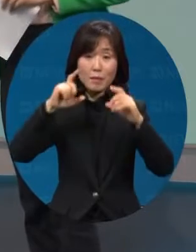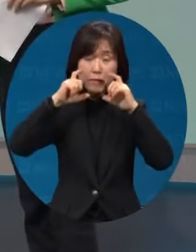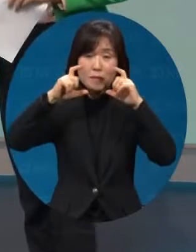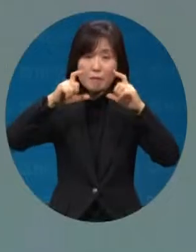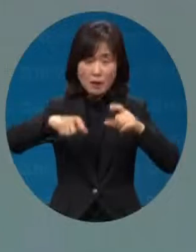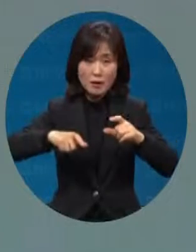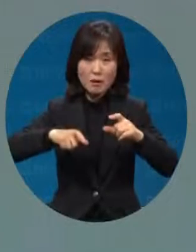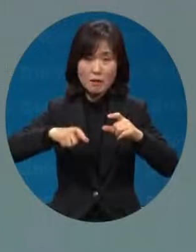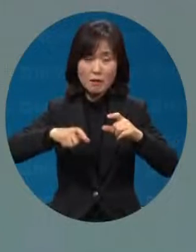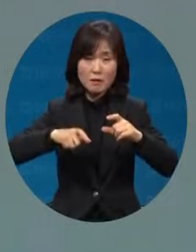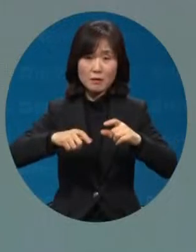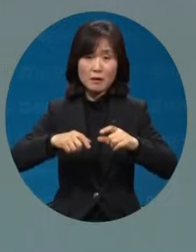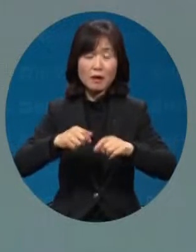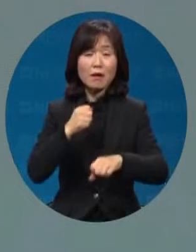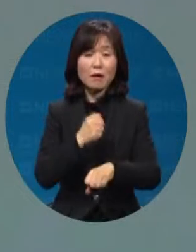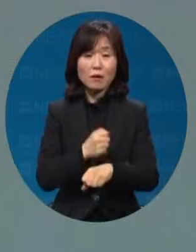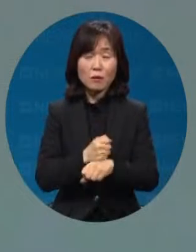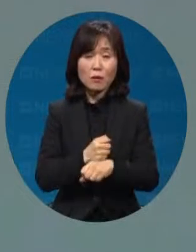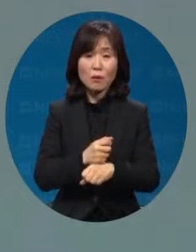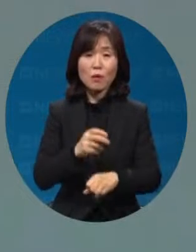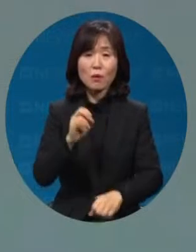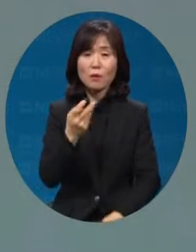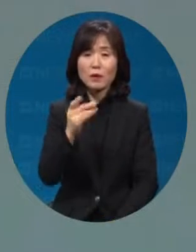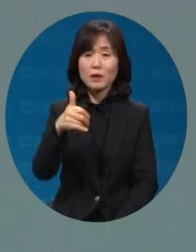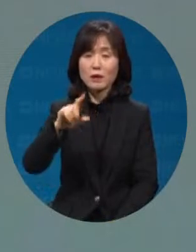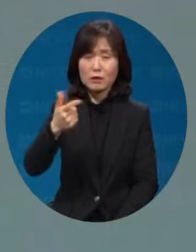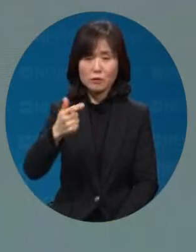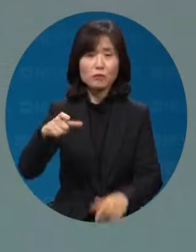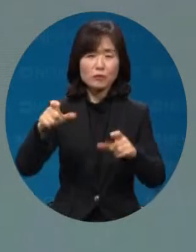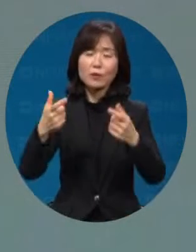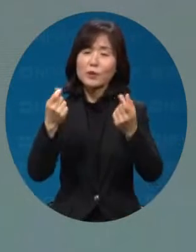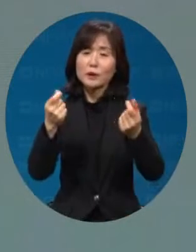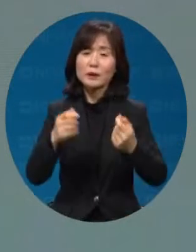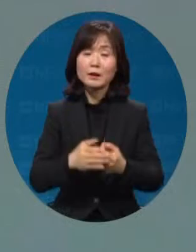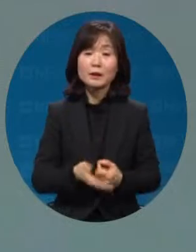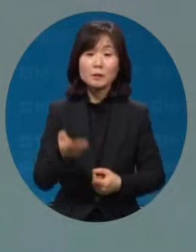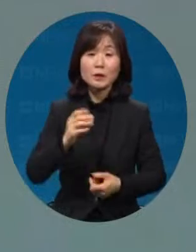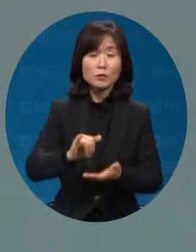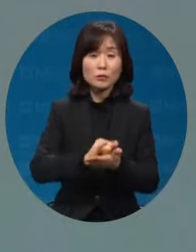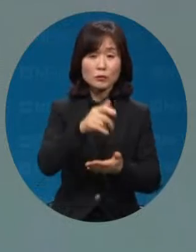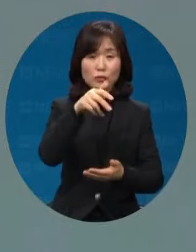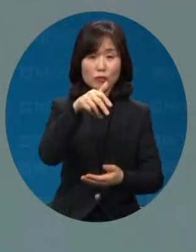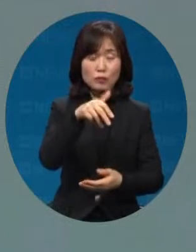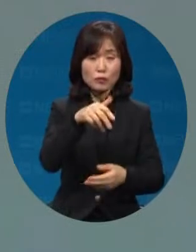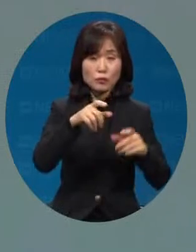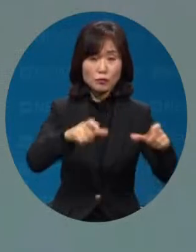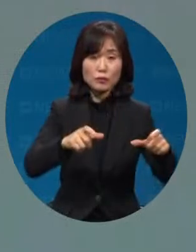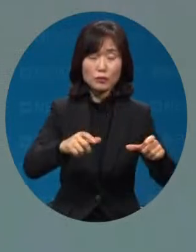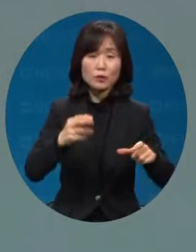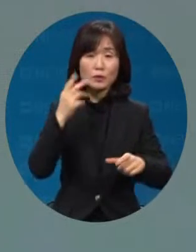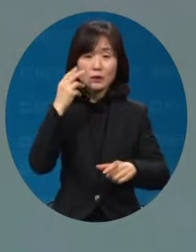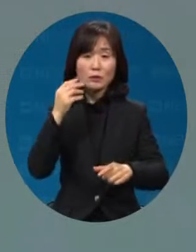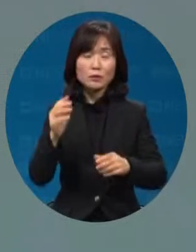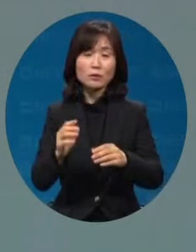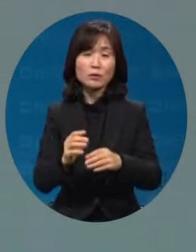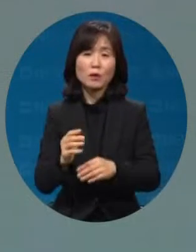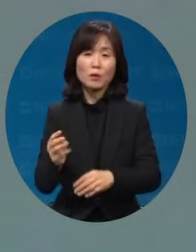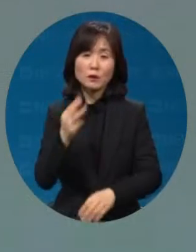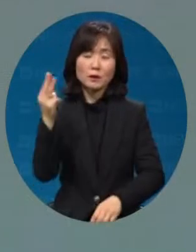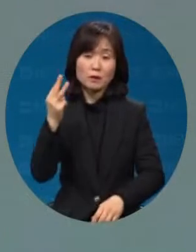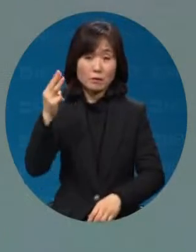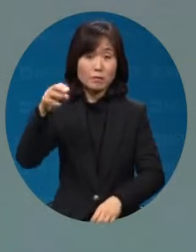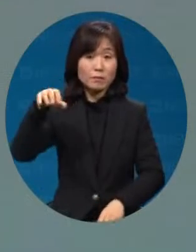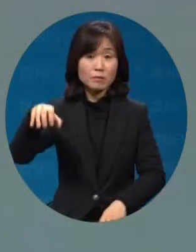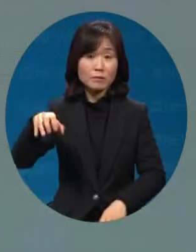이 코네티컷주와 오레건주 역시 마찬가지입니다. 다만 뉴욕주와 이 미국 수도인 워싱턴 DC는